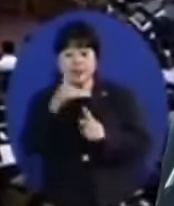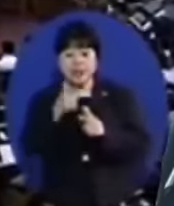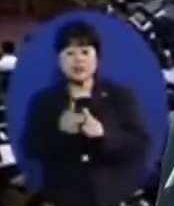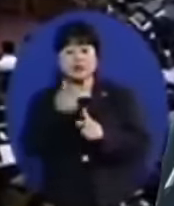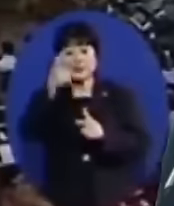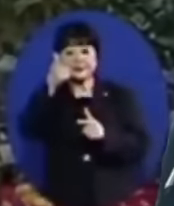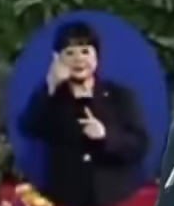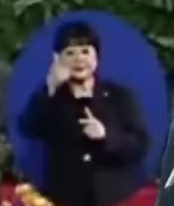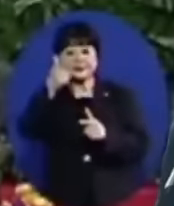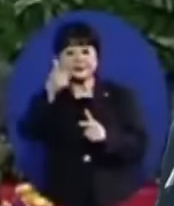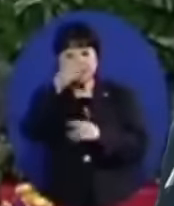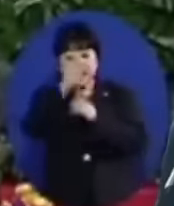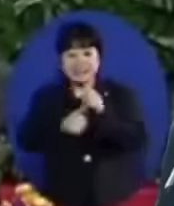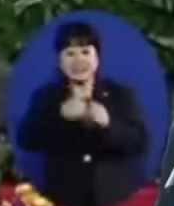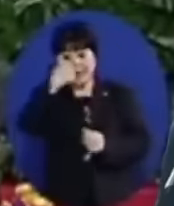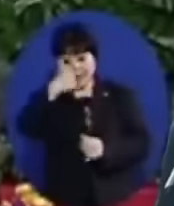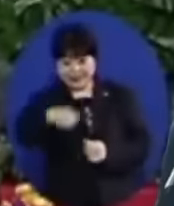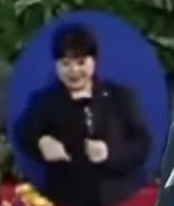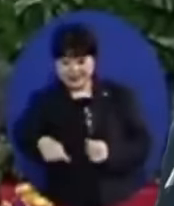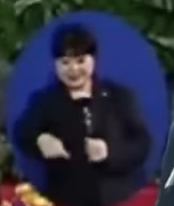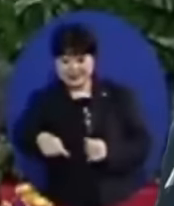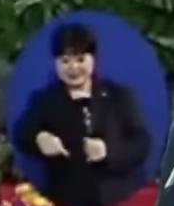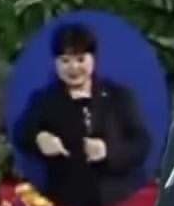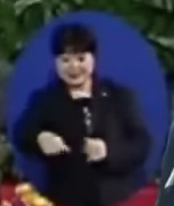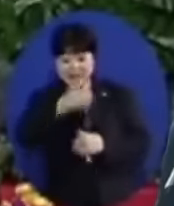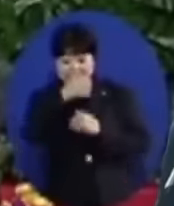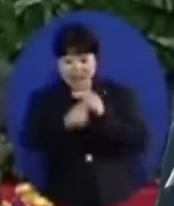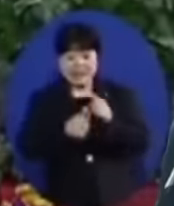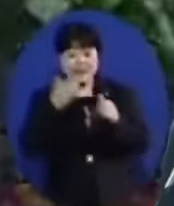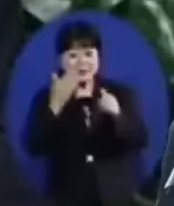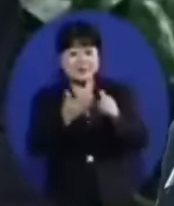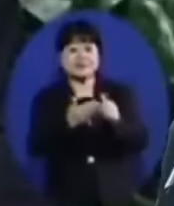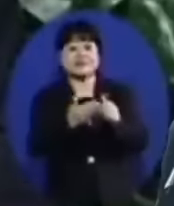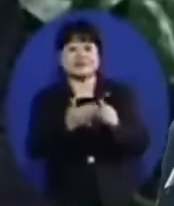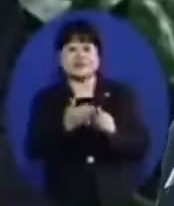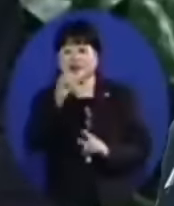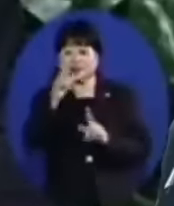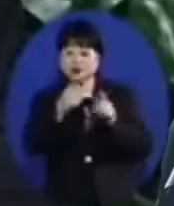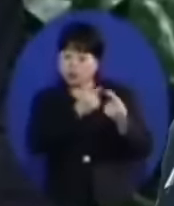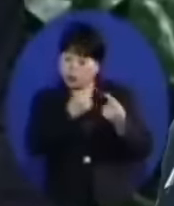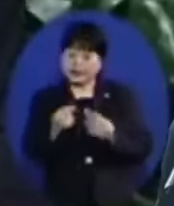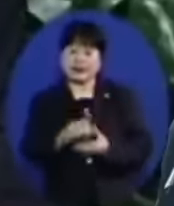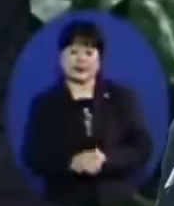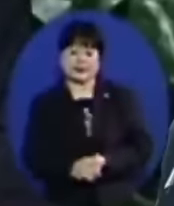예수님은 하나님의 아들이요 하나님 그 자체입니다.